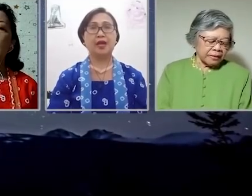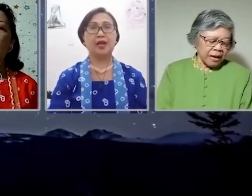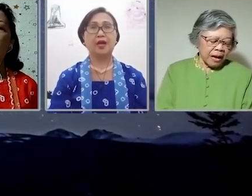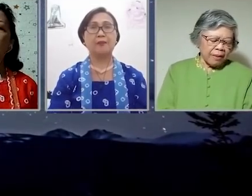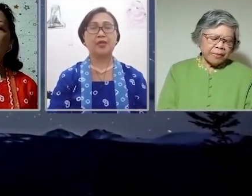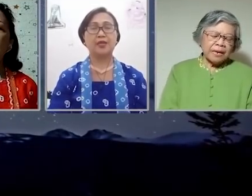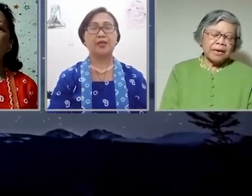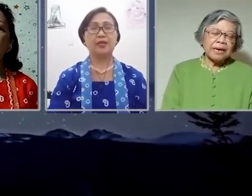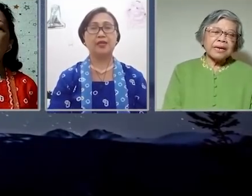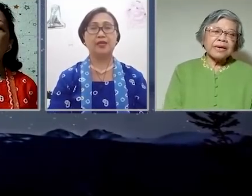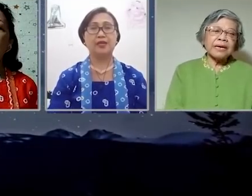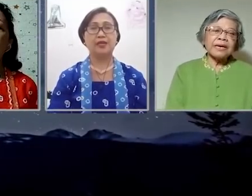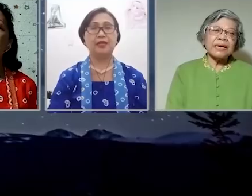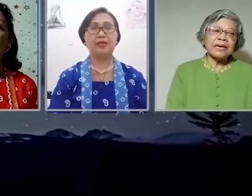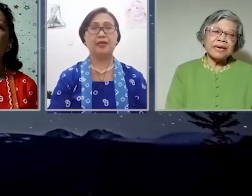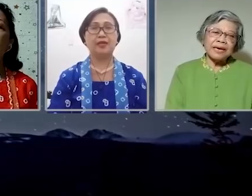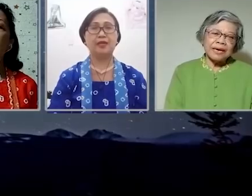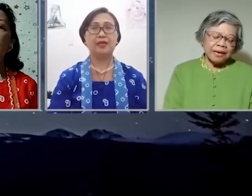hitam